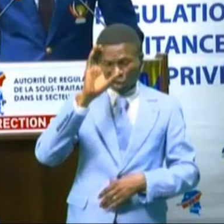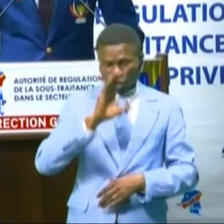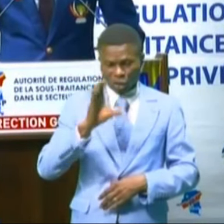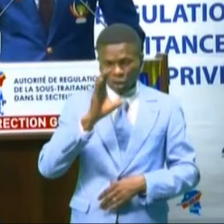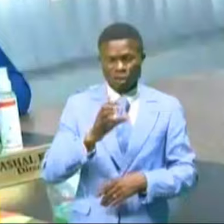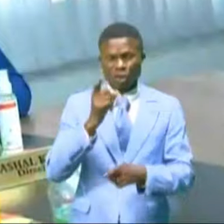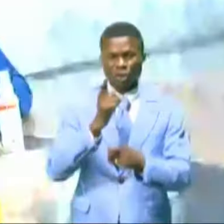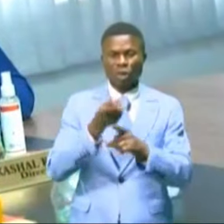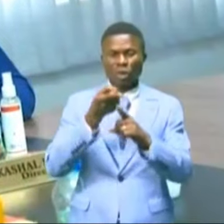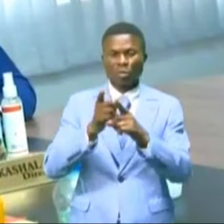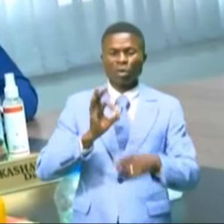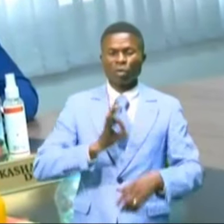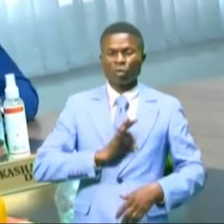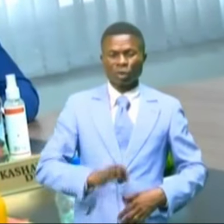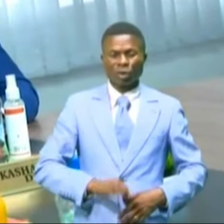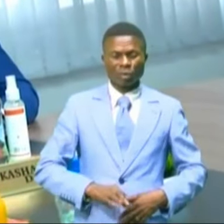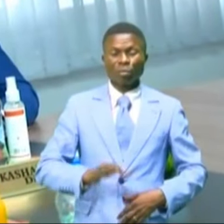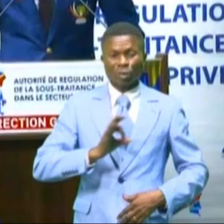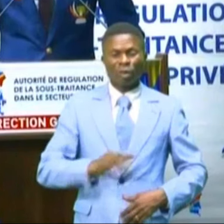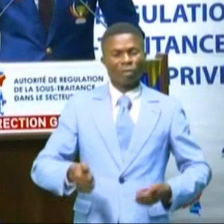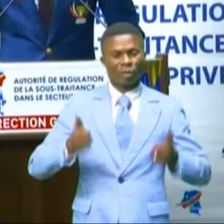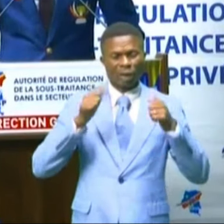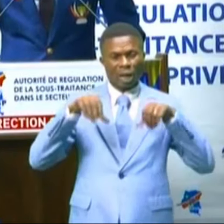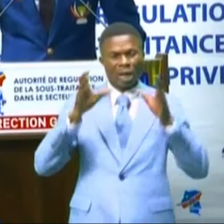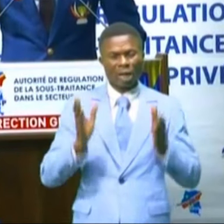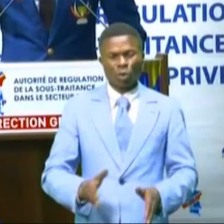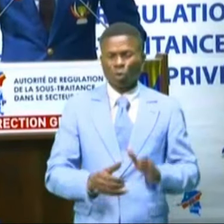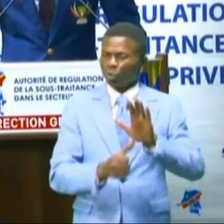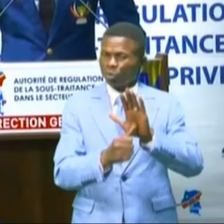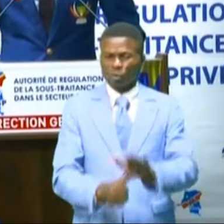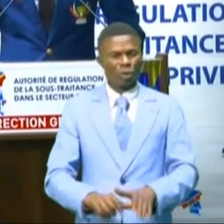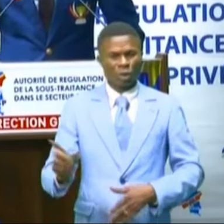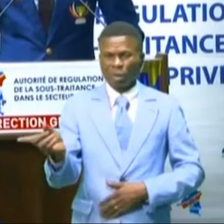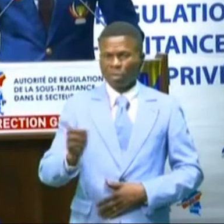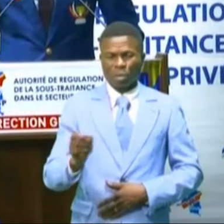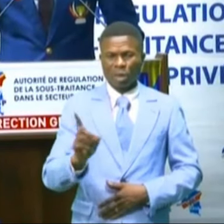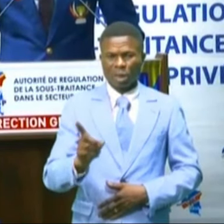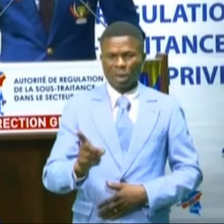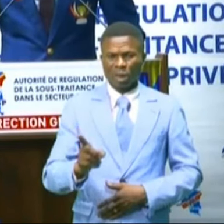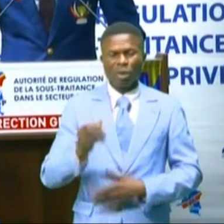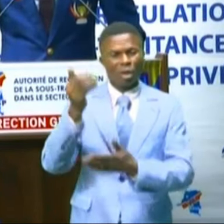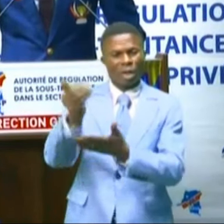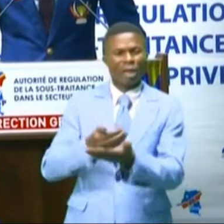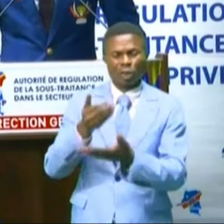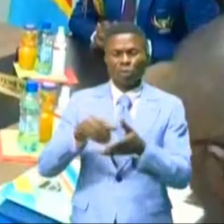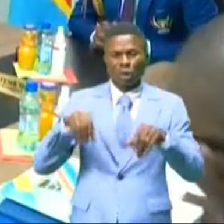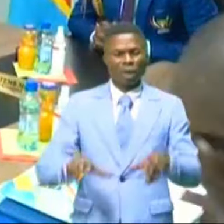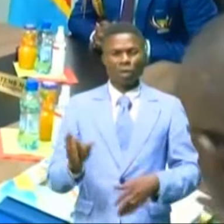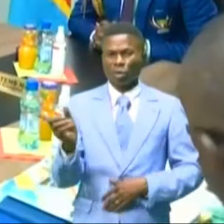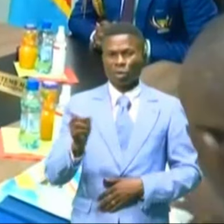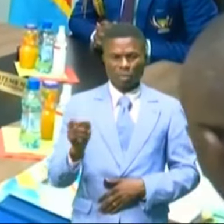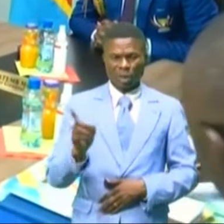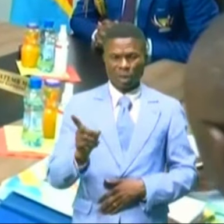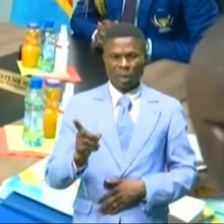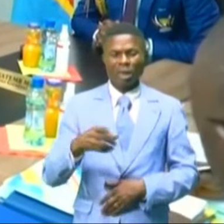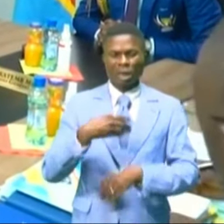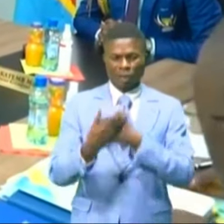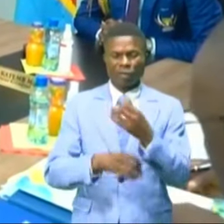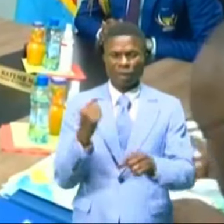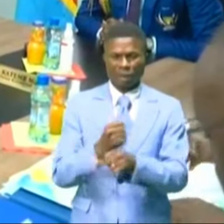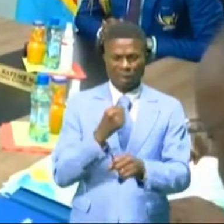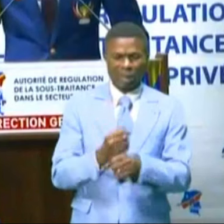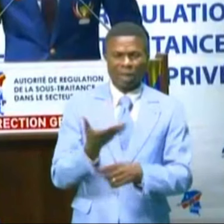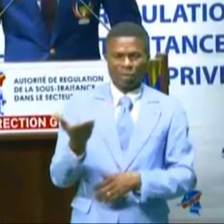c'est qu'il ne veut pas que les Congolais soient roulés ou soient exploités dans la chaîne